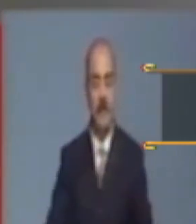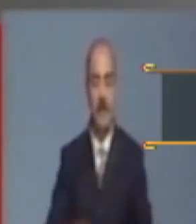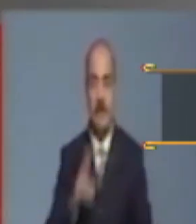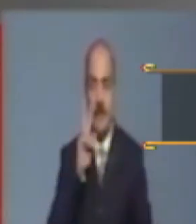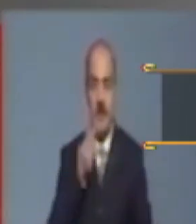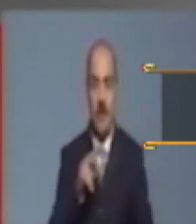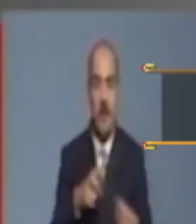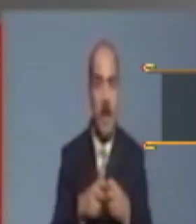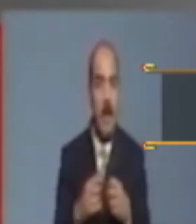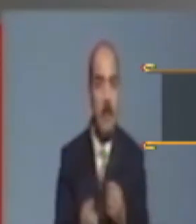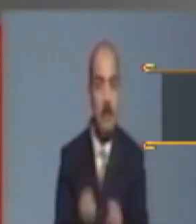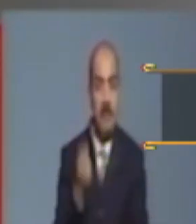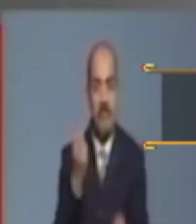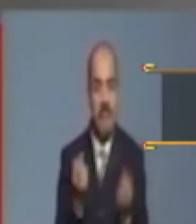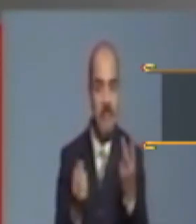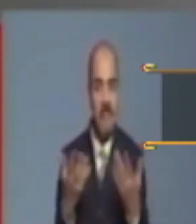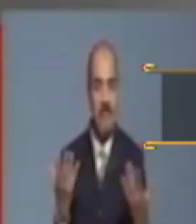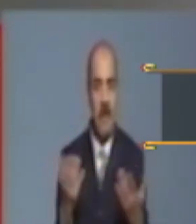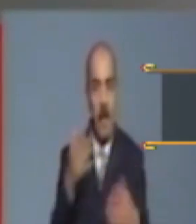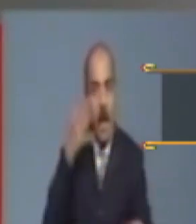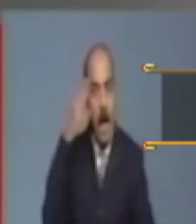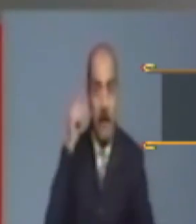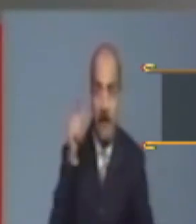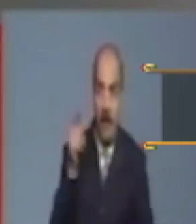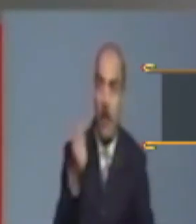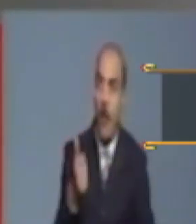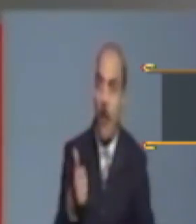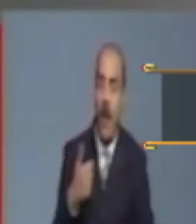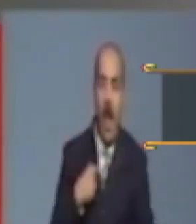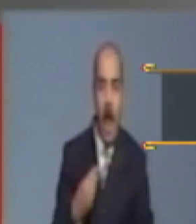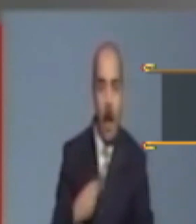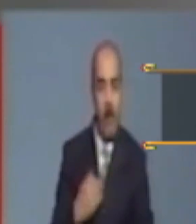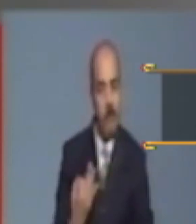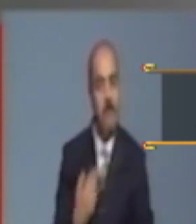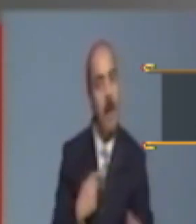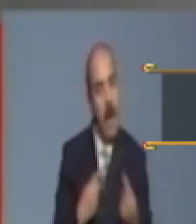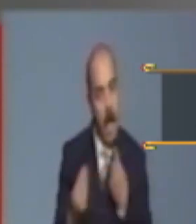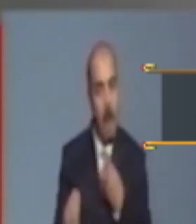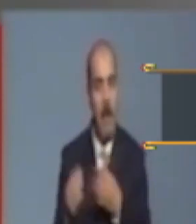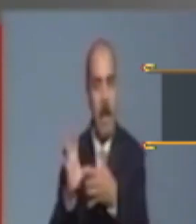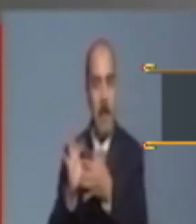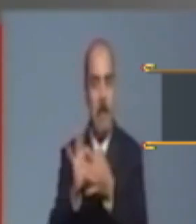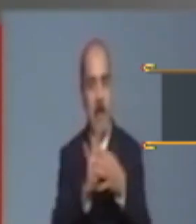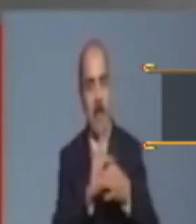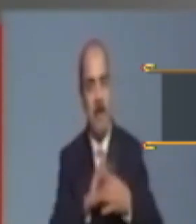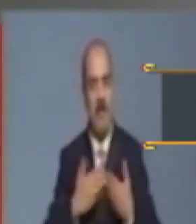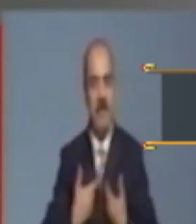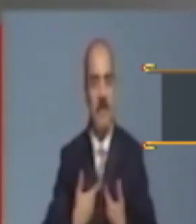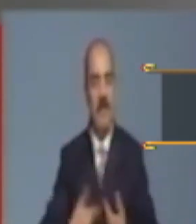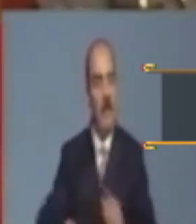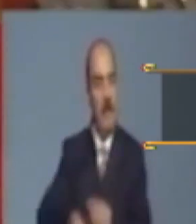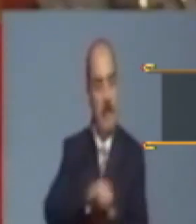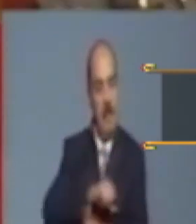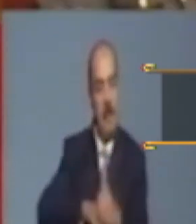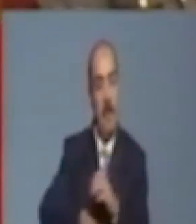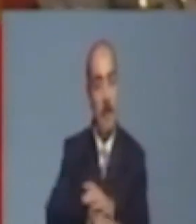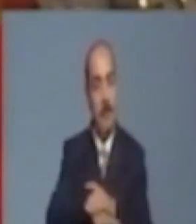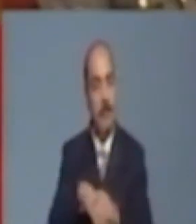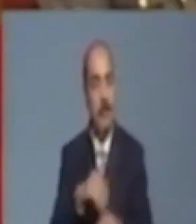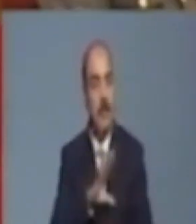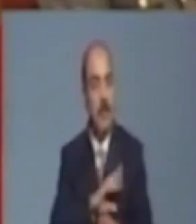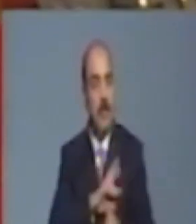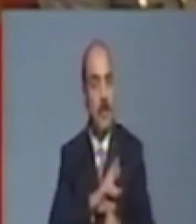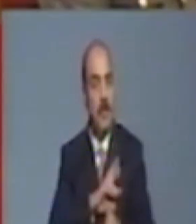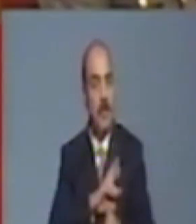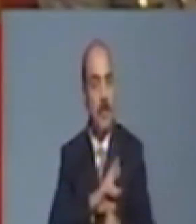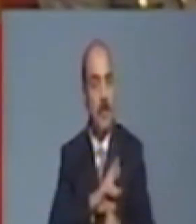عرض المبتكرات وتبادل الخبرات لتنمية روابط العلاقات بين الدول في مجال الصناعات الدفاعية